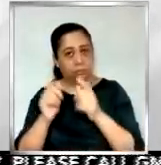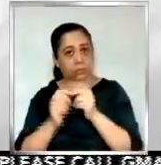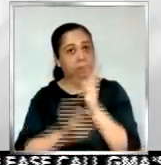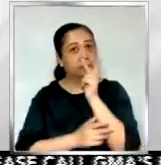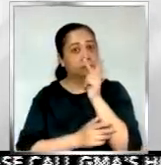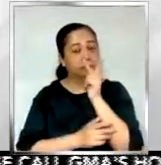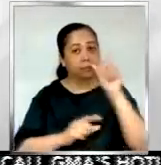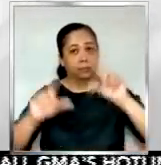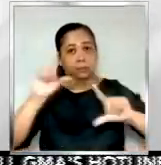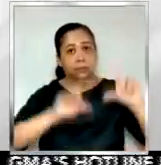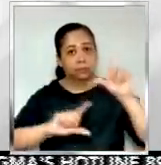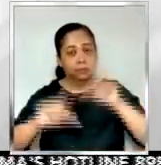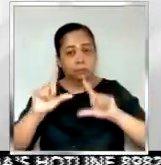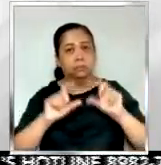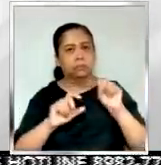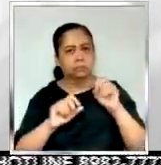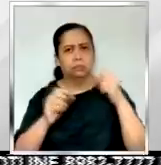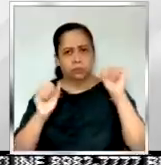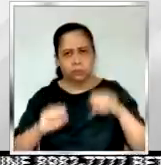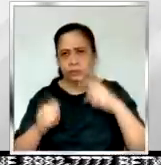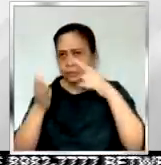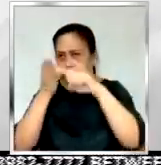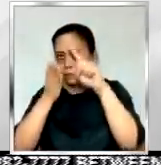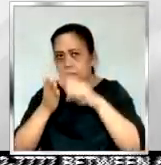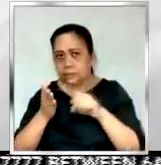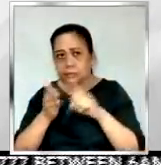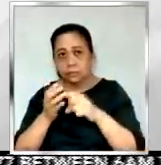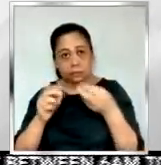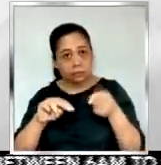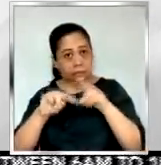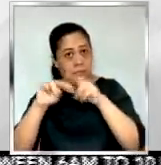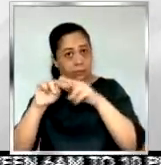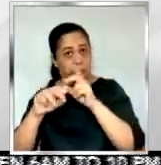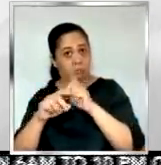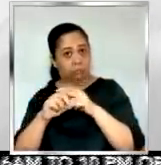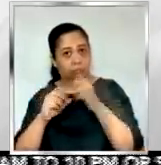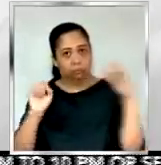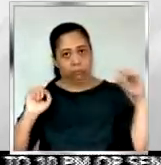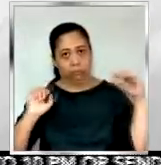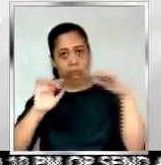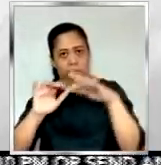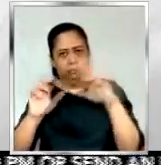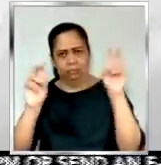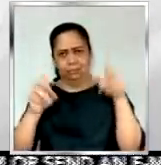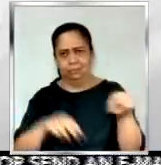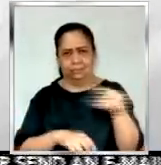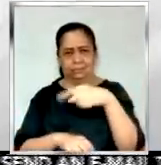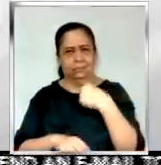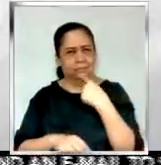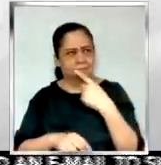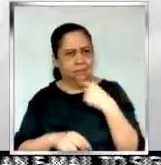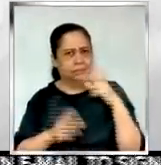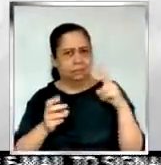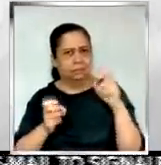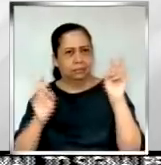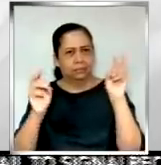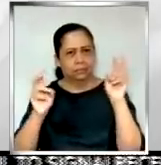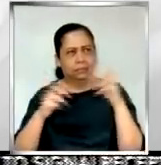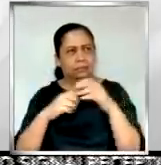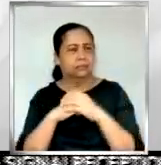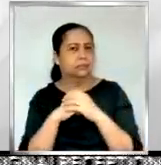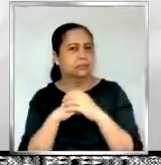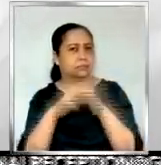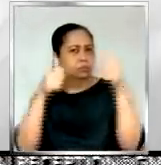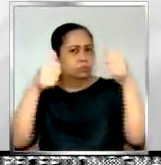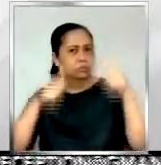So ma-check natin kung dumami ba talaga na nagdagsaan yung sinasabi nila doon sa post na kami daw